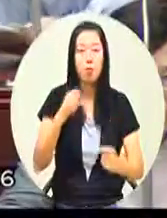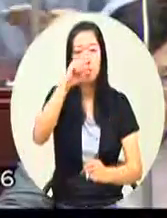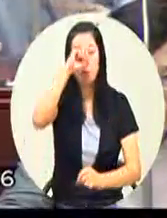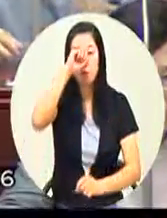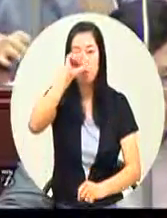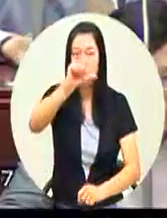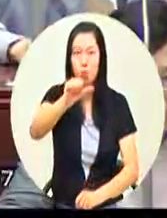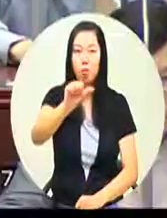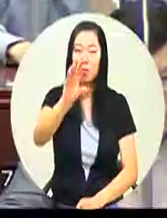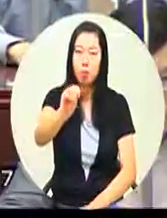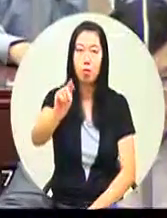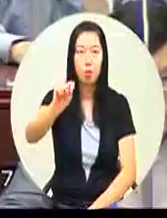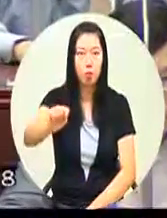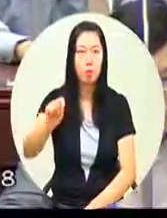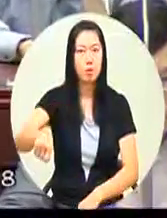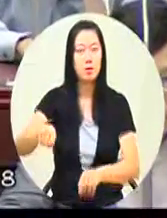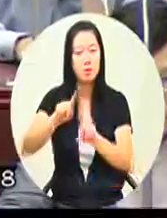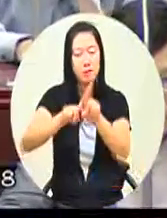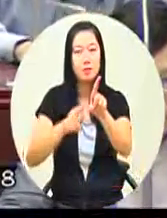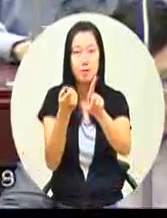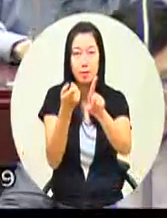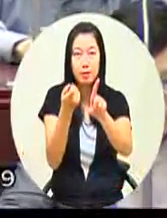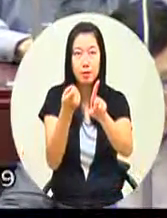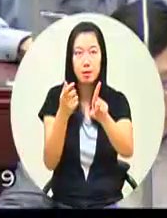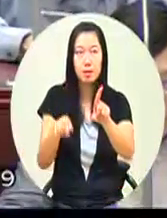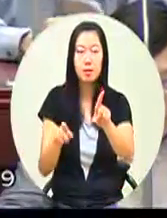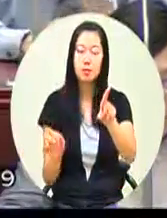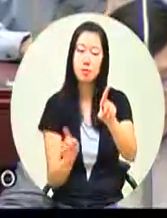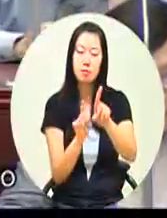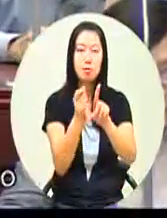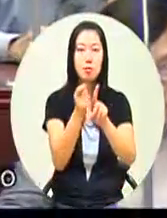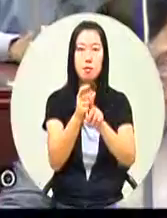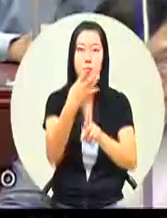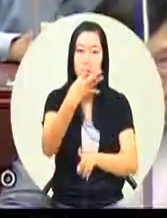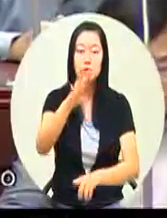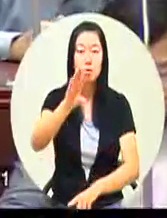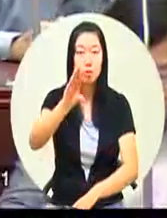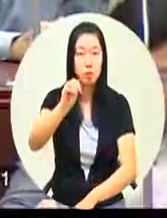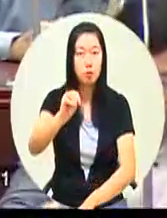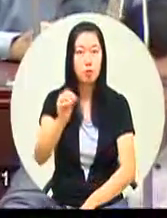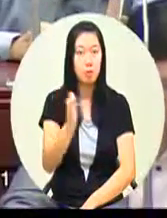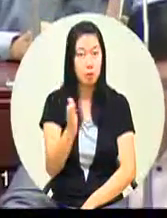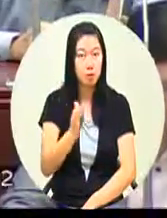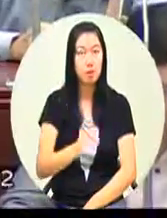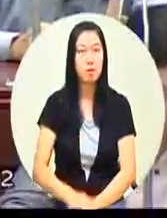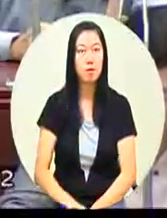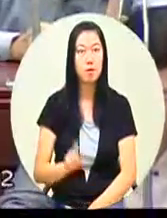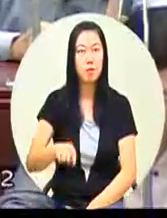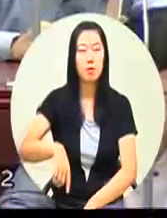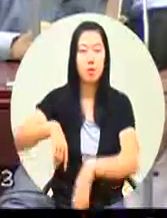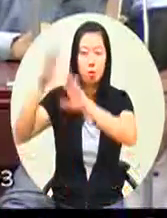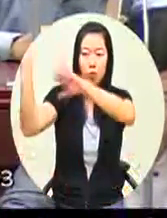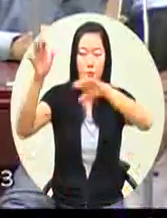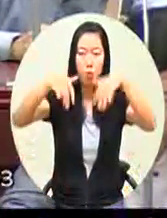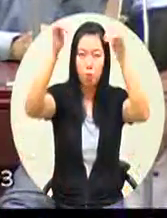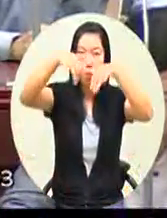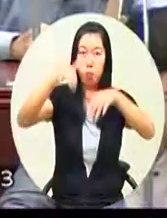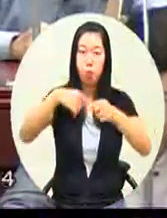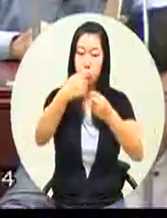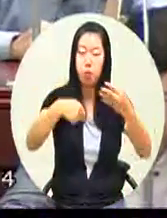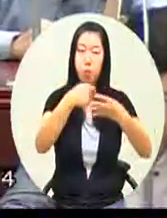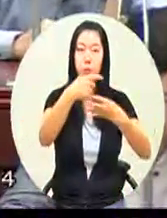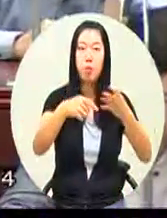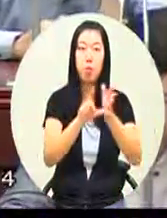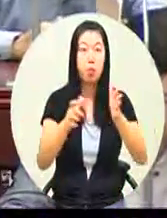但是目前呢大概差一些，但是相距不远，大概在40,000左右哈。那丰水期的部分100,000吨是没有问题啊，所以